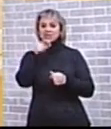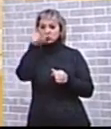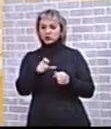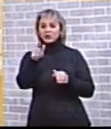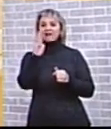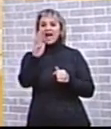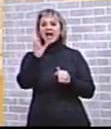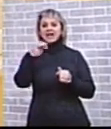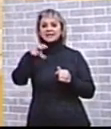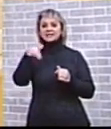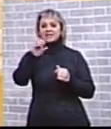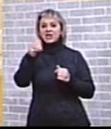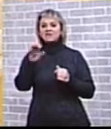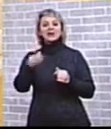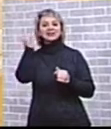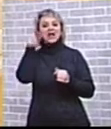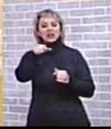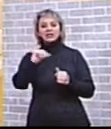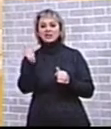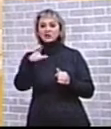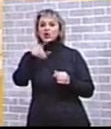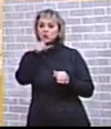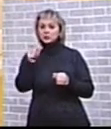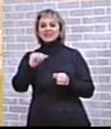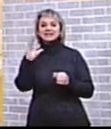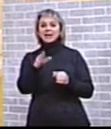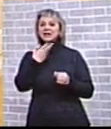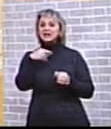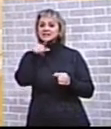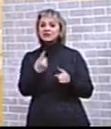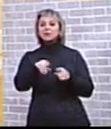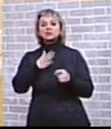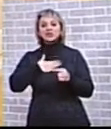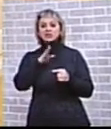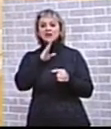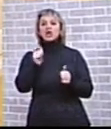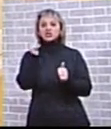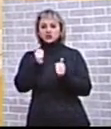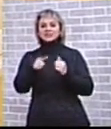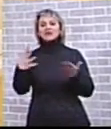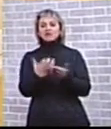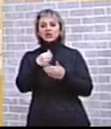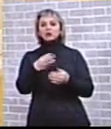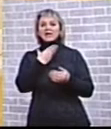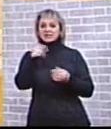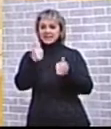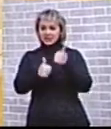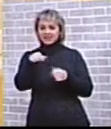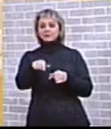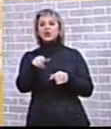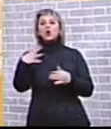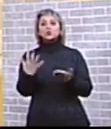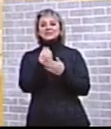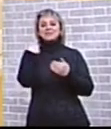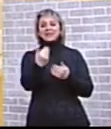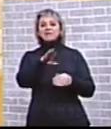человека Василия Алексеева, самых талантливых людей, самых красивых, потому что наши девушки часто выигрывают конкурсы красоты. И вот их